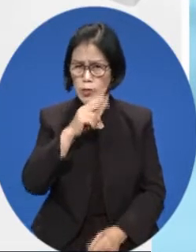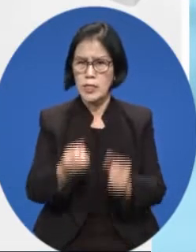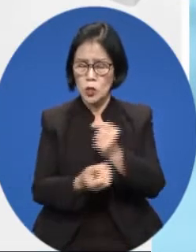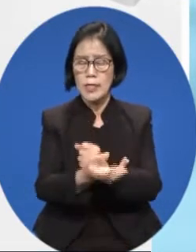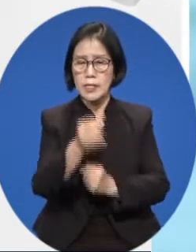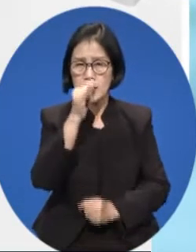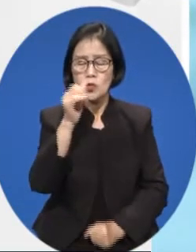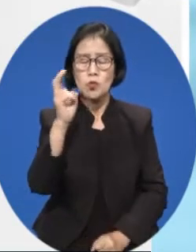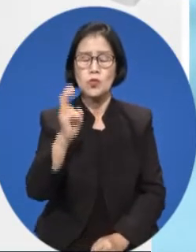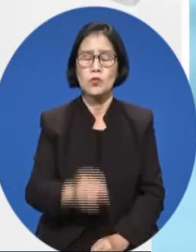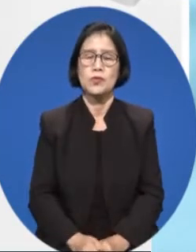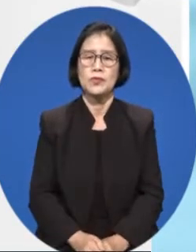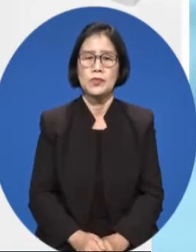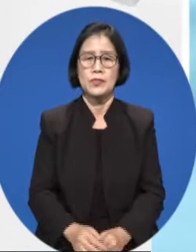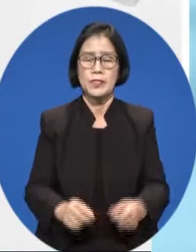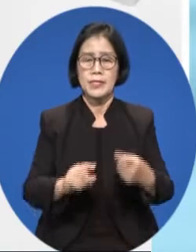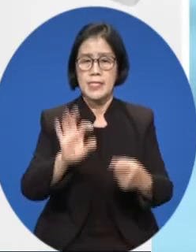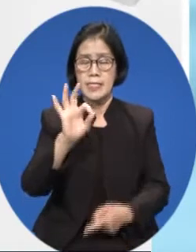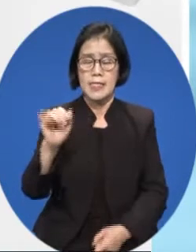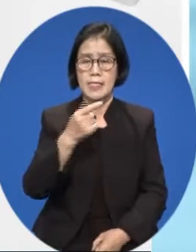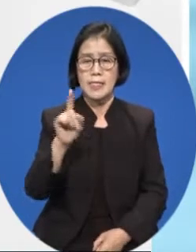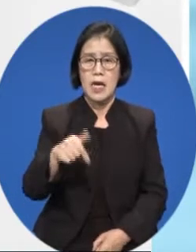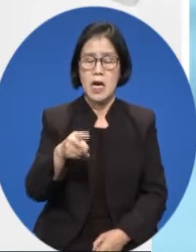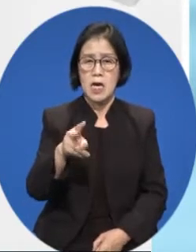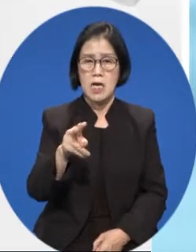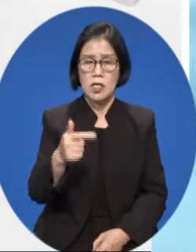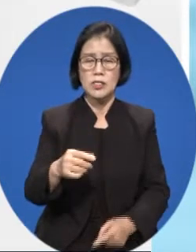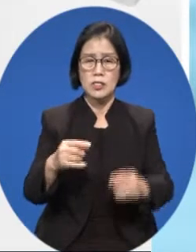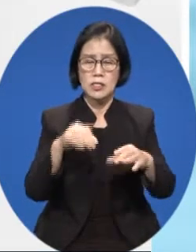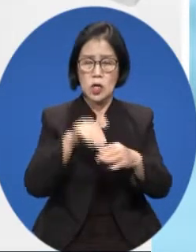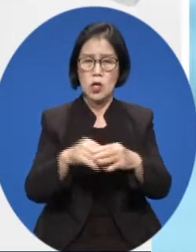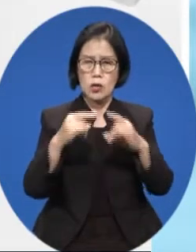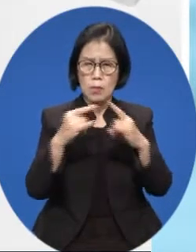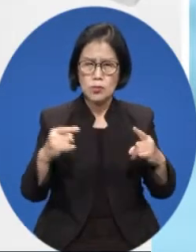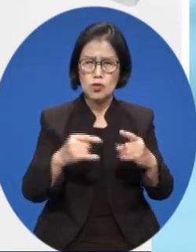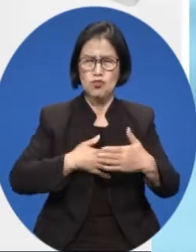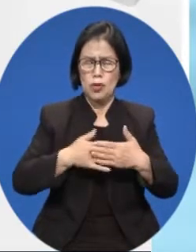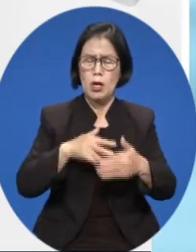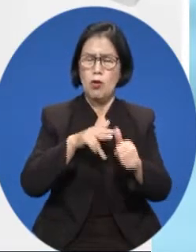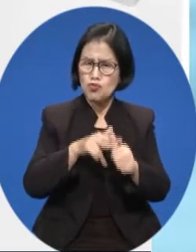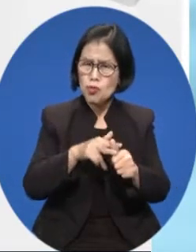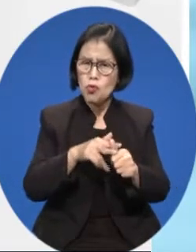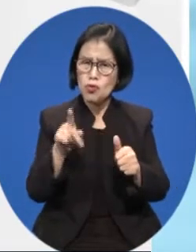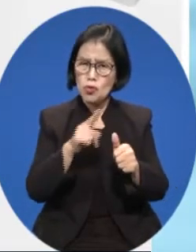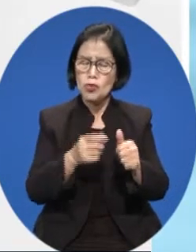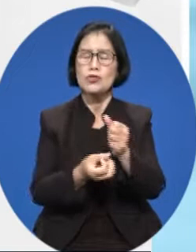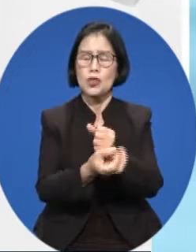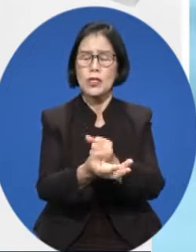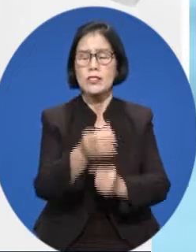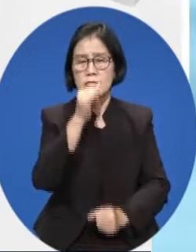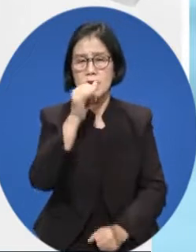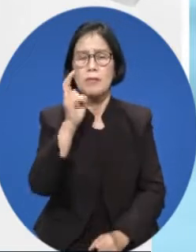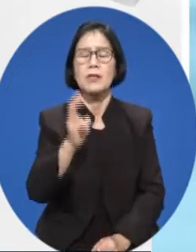있구요 어 이낙연 전 대표가 계속 선거 캠페인 으로 얘기해 왔던 불안한 우고 이런 것들도 어느 정도 영향을 미쳤던